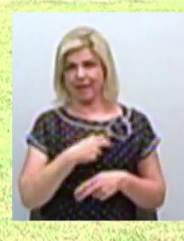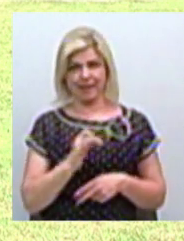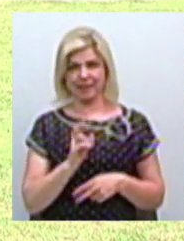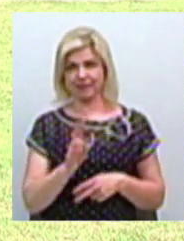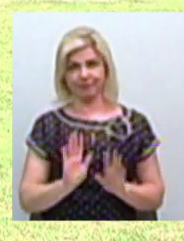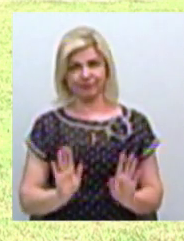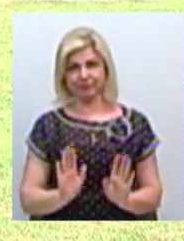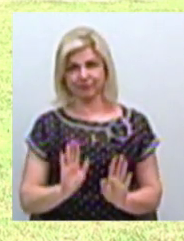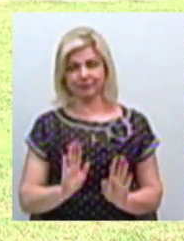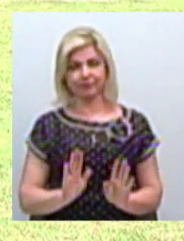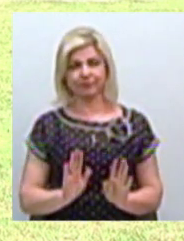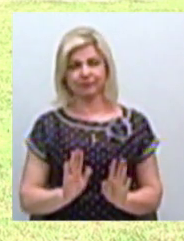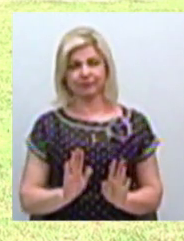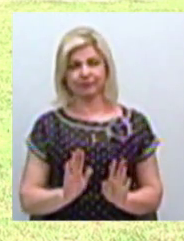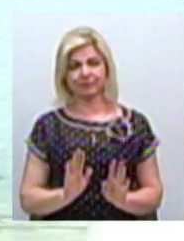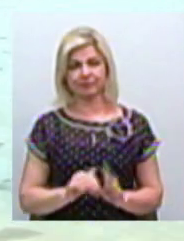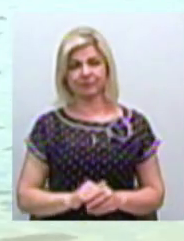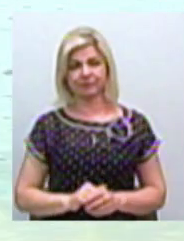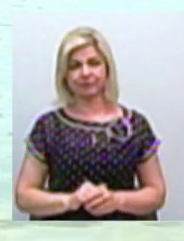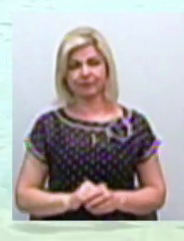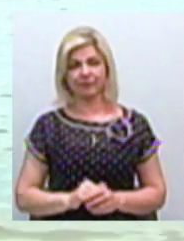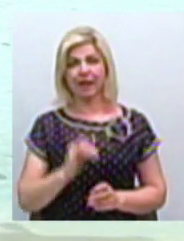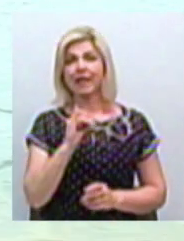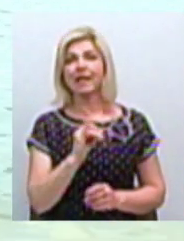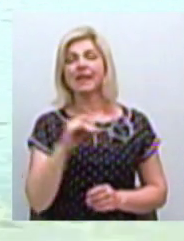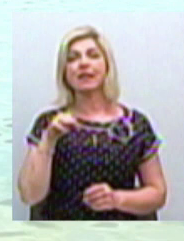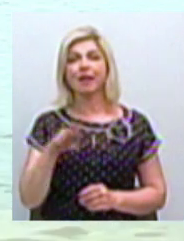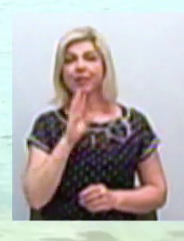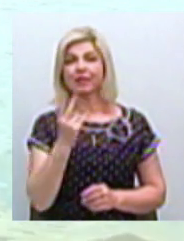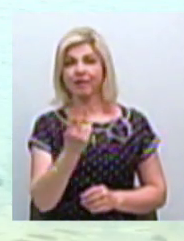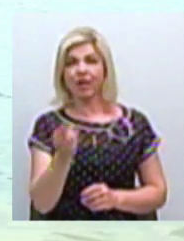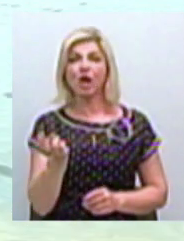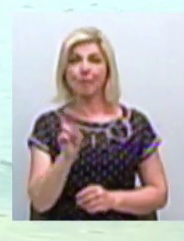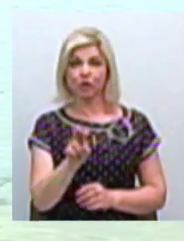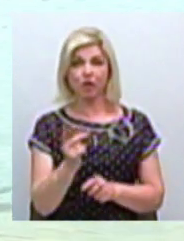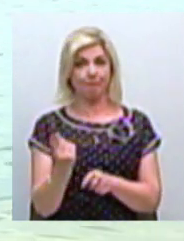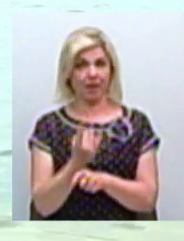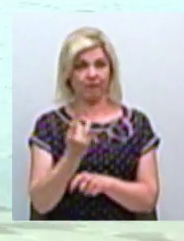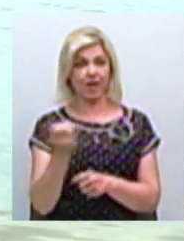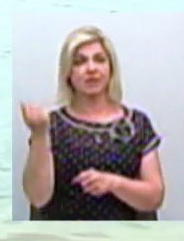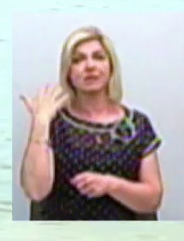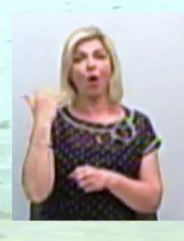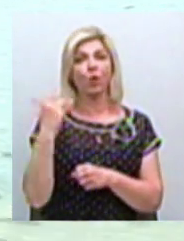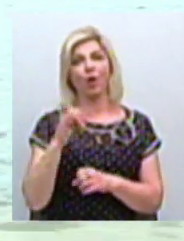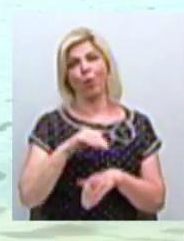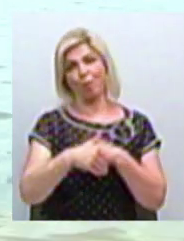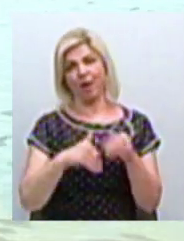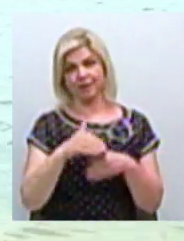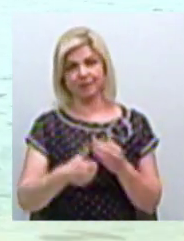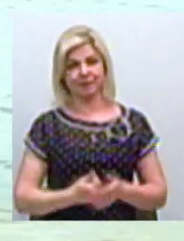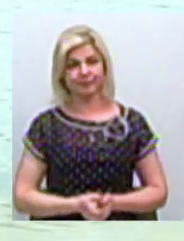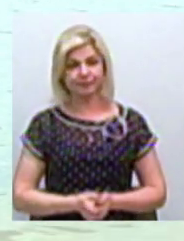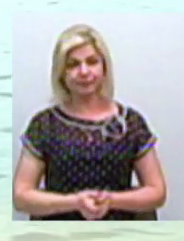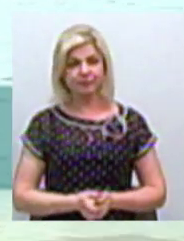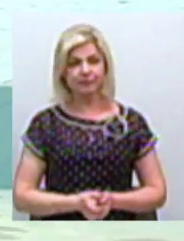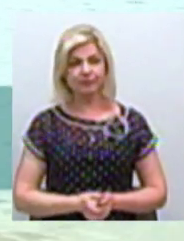туди. От, терпимо так. Ірина і Таміла цього року прийшли на Стрілку вперше. І загоряти, і покупатися. Ми взагалі не